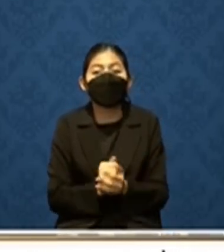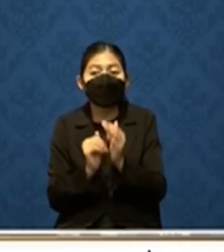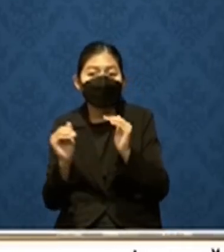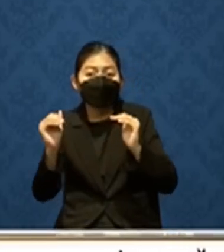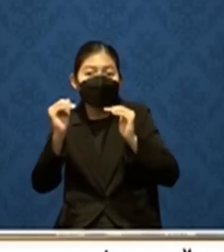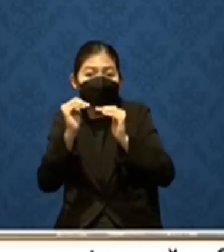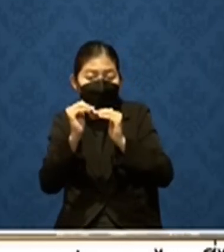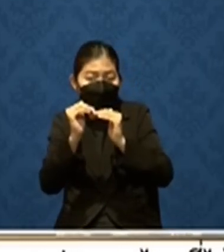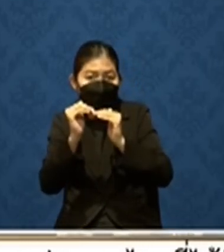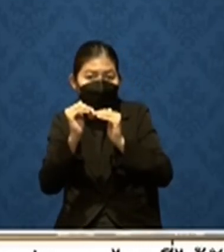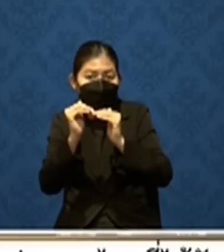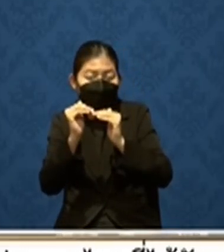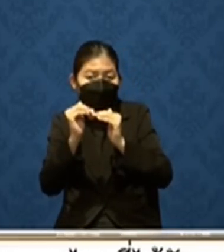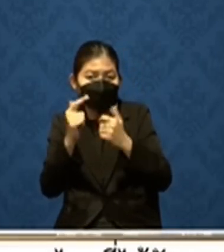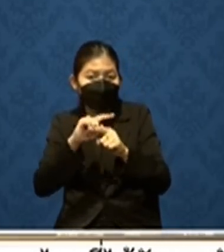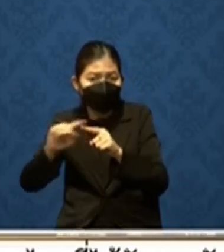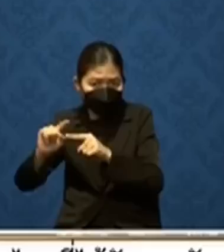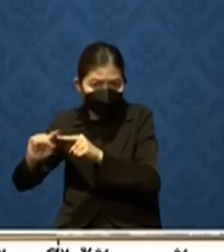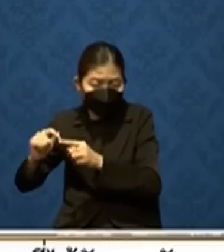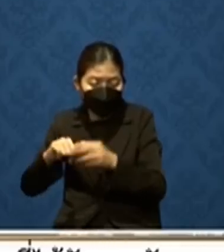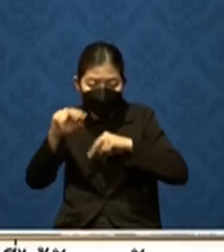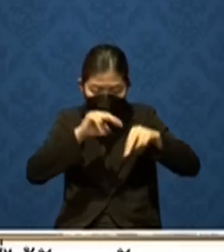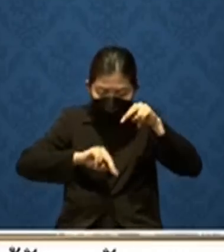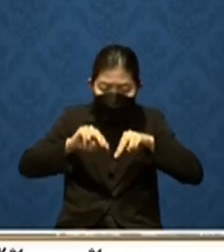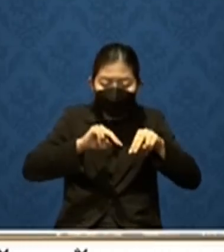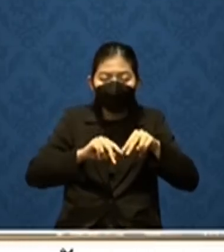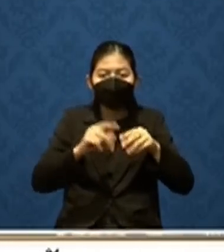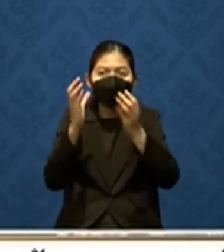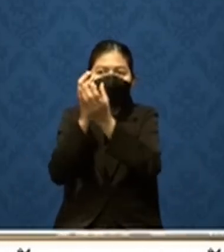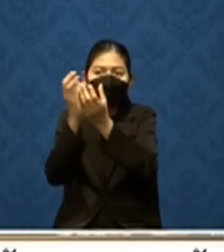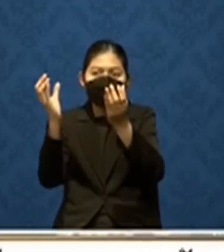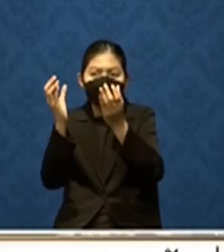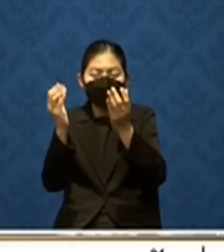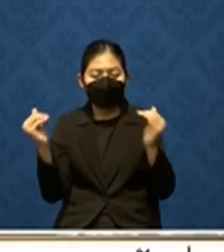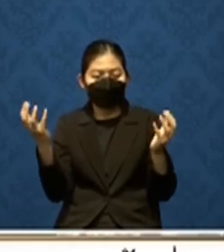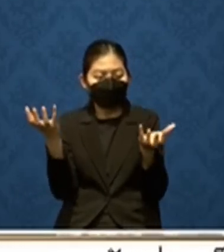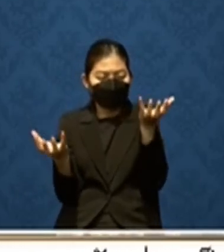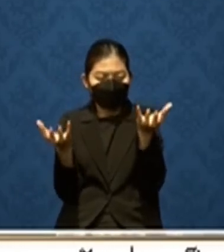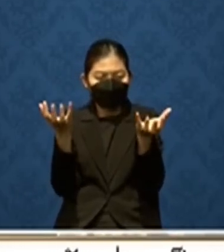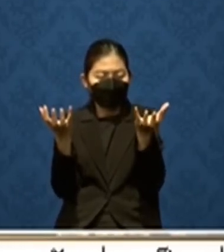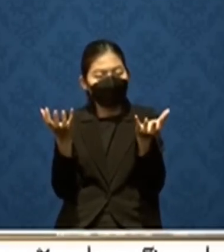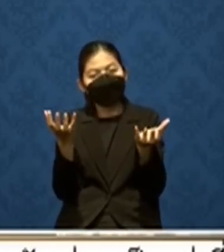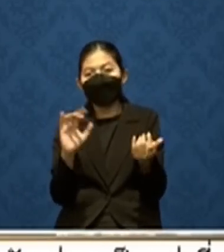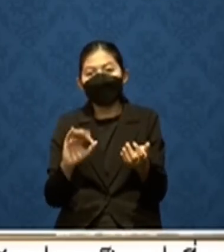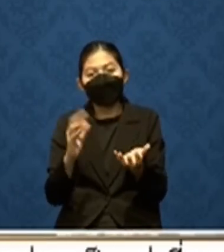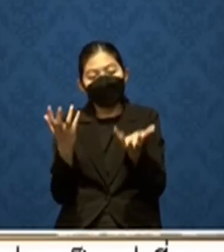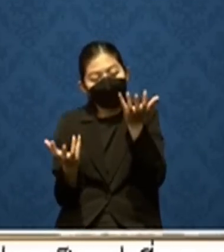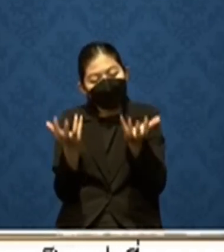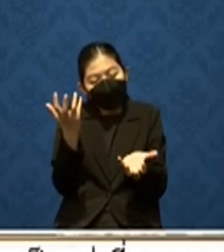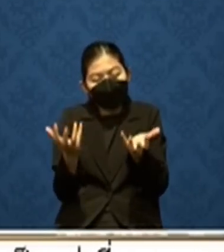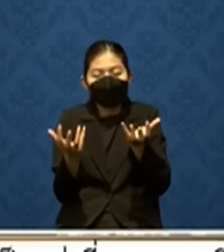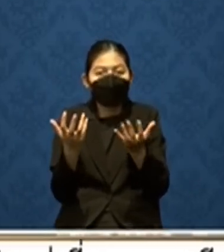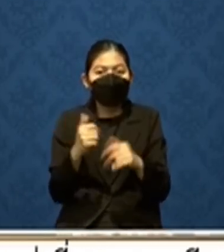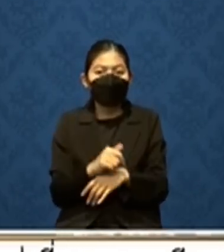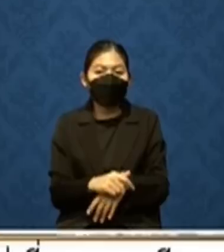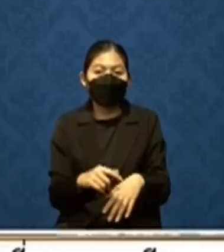เสรีภาพที่จะได้รับการดูแลในกระบวนการยุติธรรมถูกบิดเบือนไม่ให้